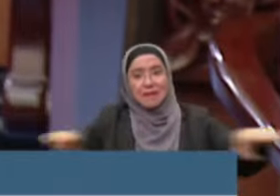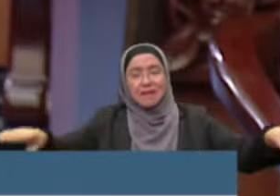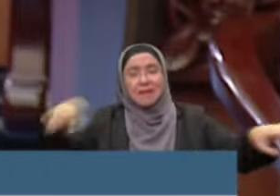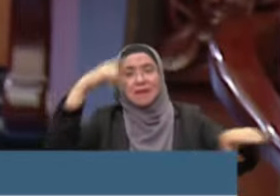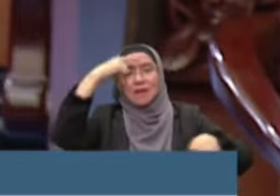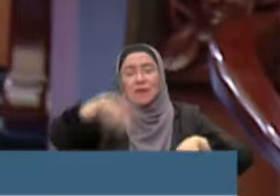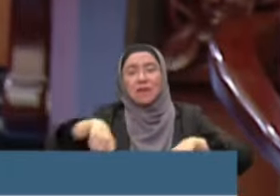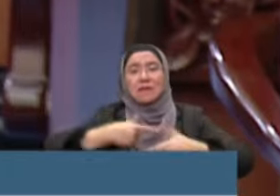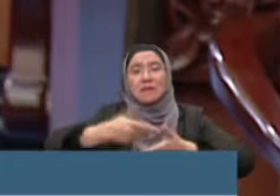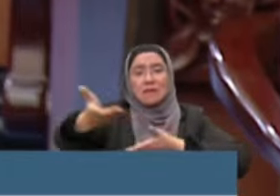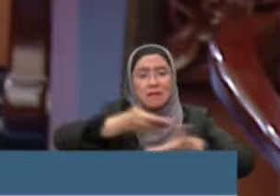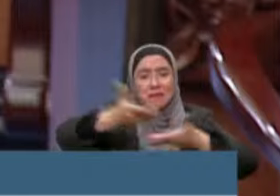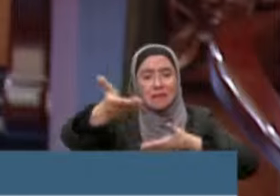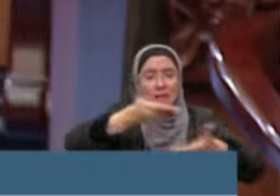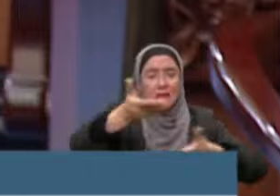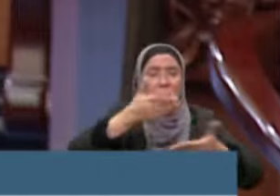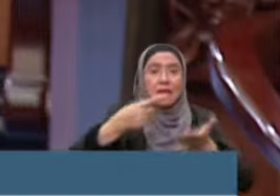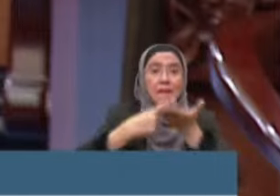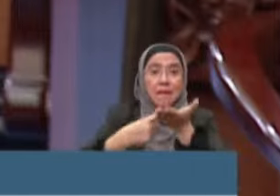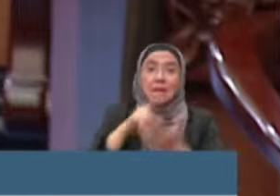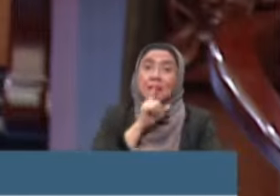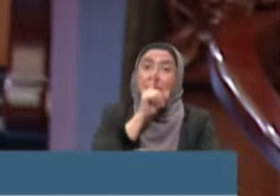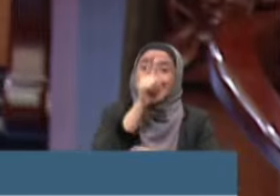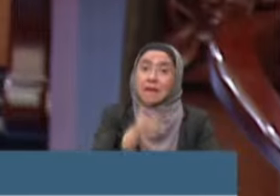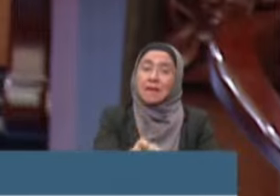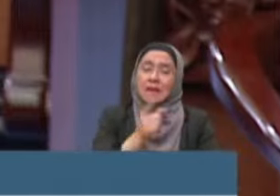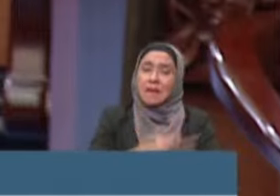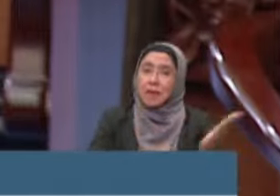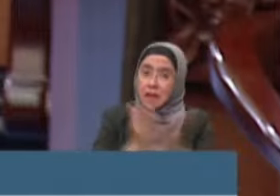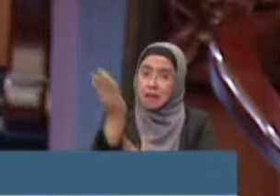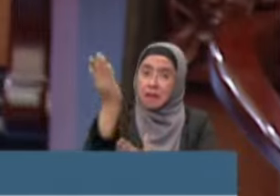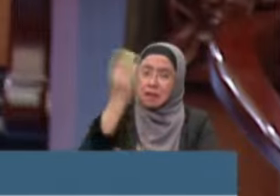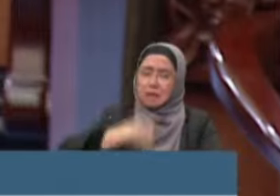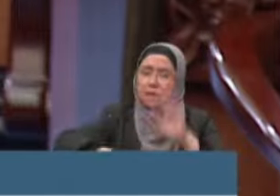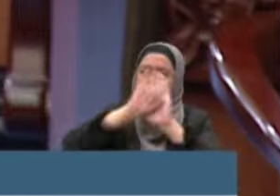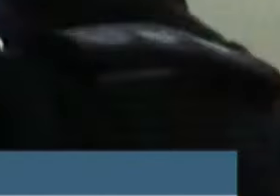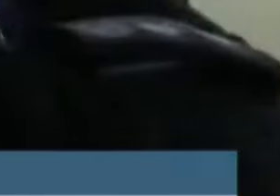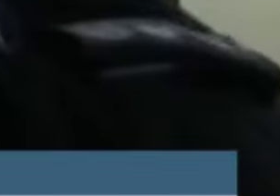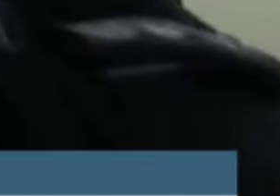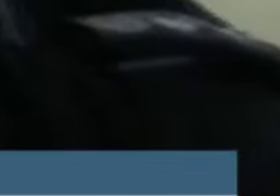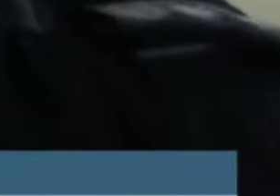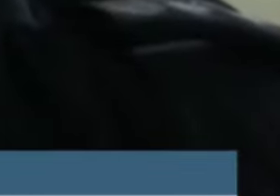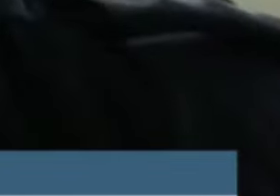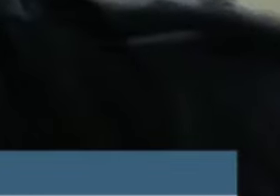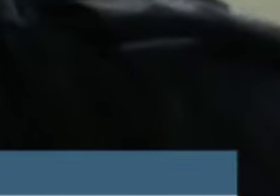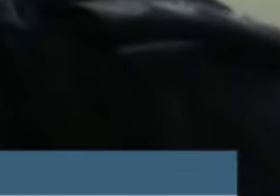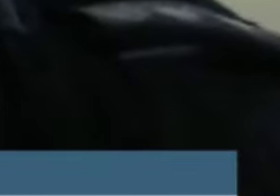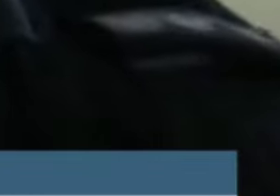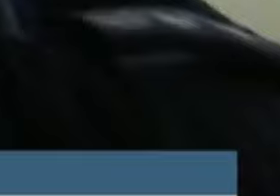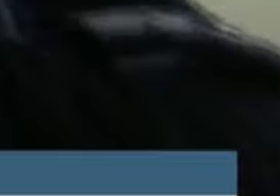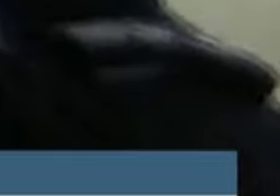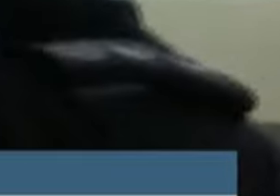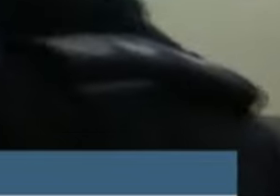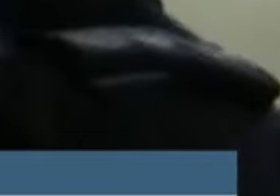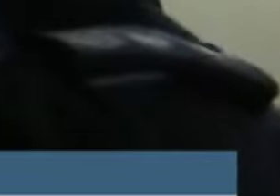hak kedaulatan dan kepentingan negara akan terus kekal terpelihara.